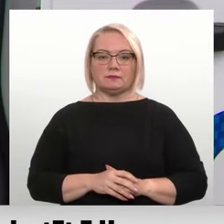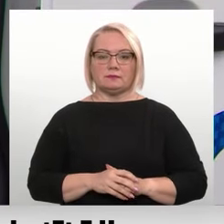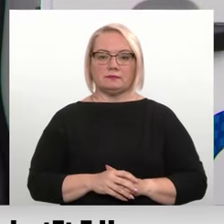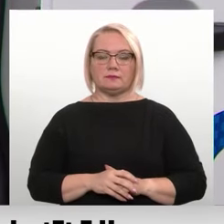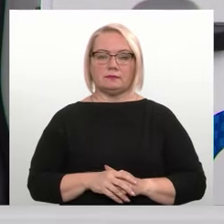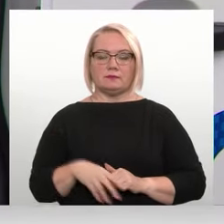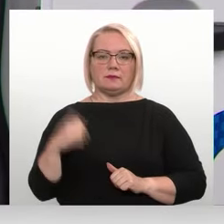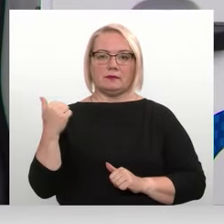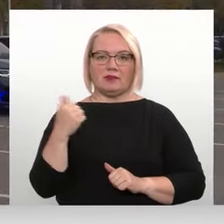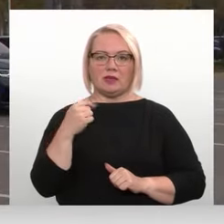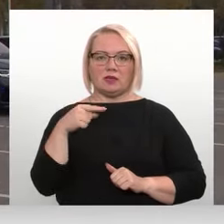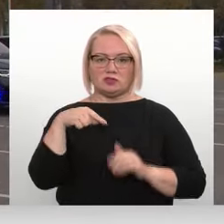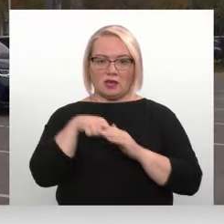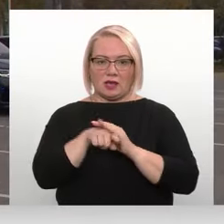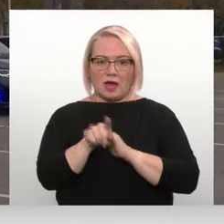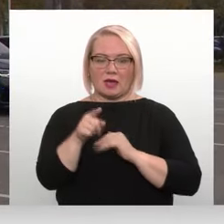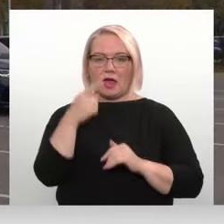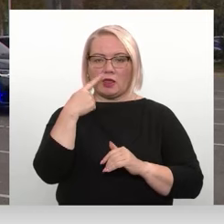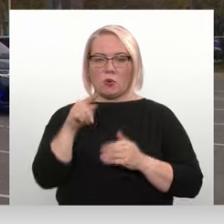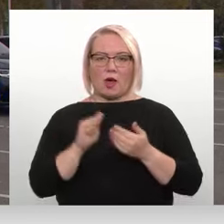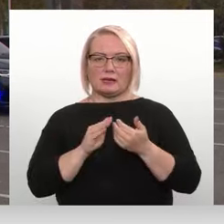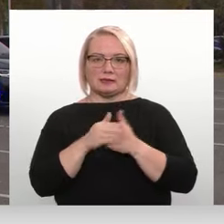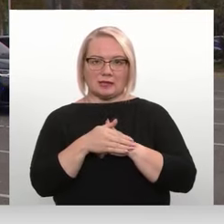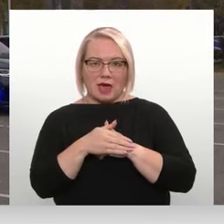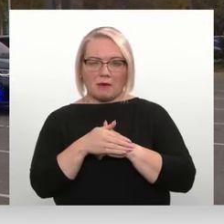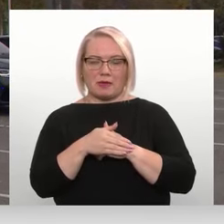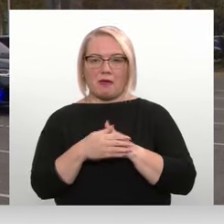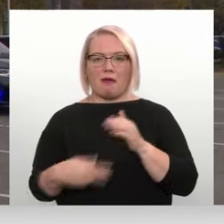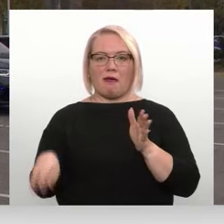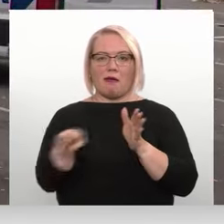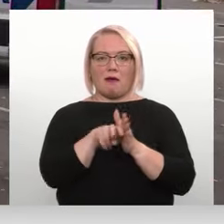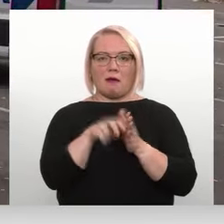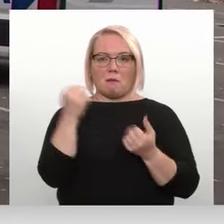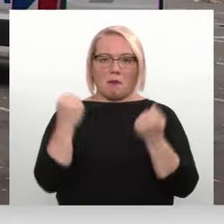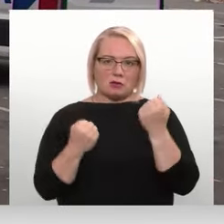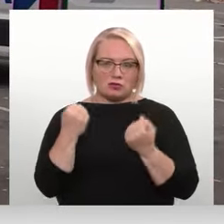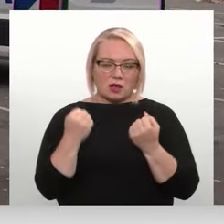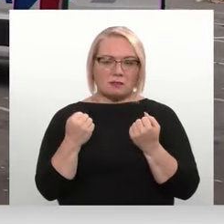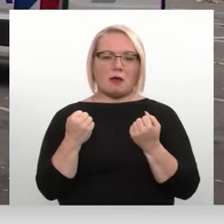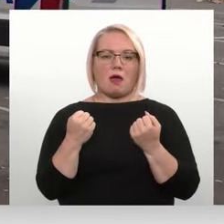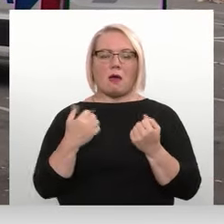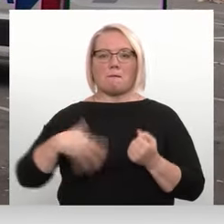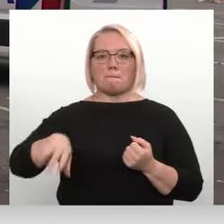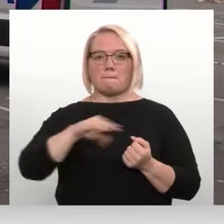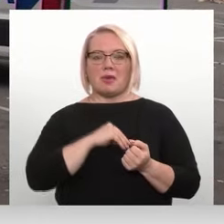Viņš izgāja no slēpņa, iekāpa mašīnā, mēs